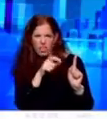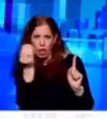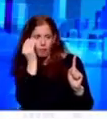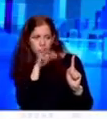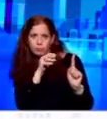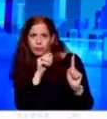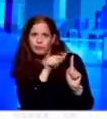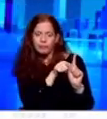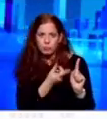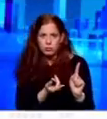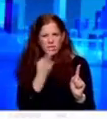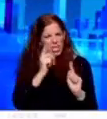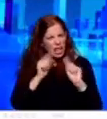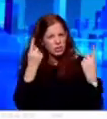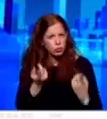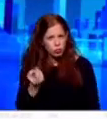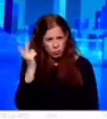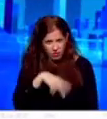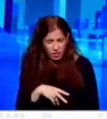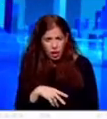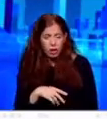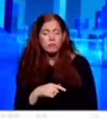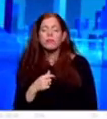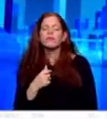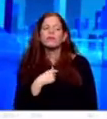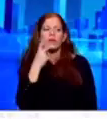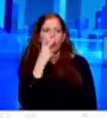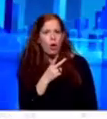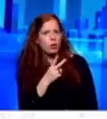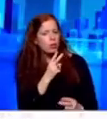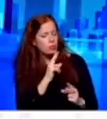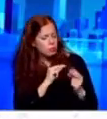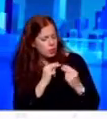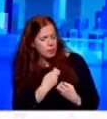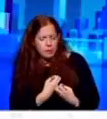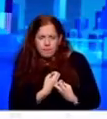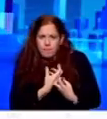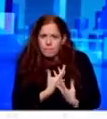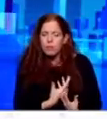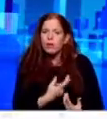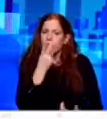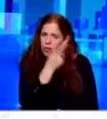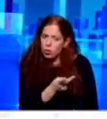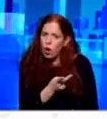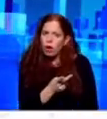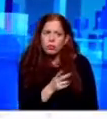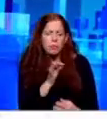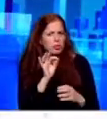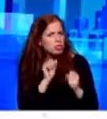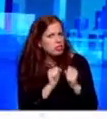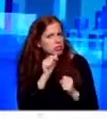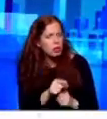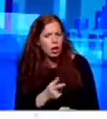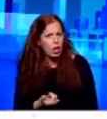כבר נראה טיפה הזוי. כן. אני ככה רואה אותך מדבר מדם לבך, כן. ואני רואה שזה שובר אותך